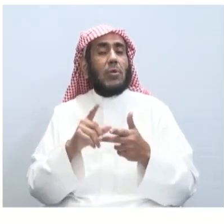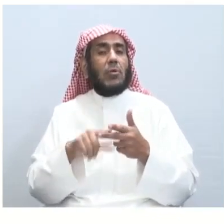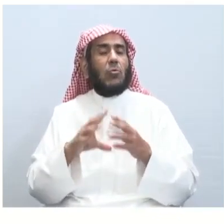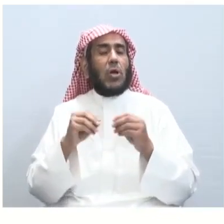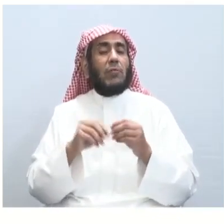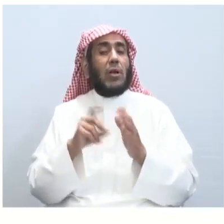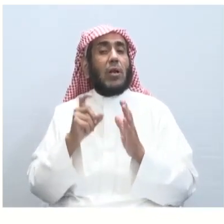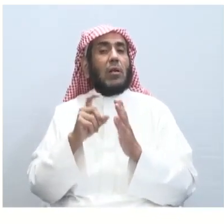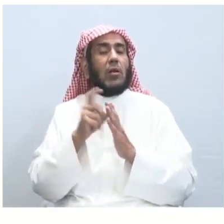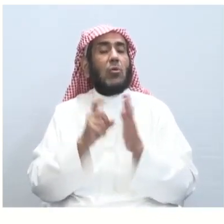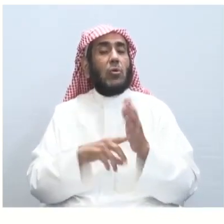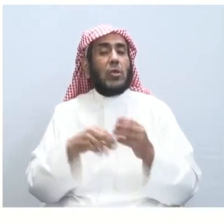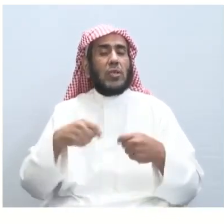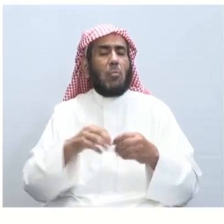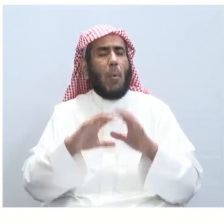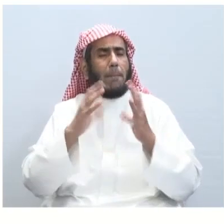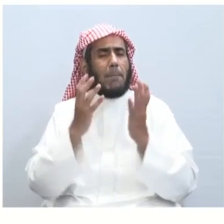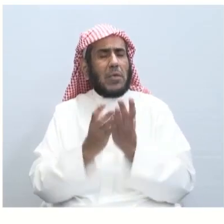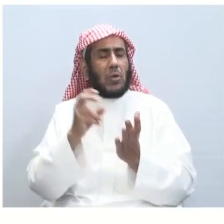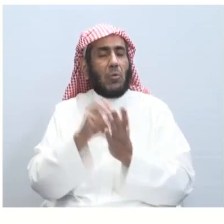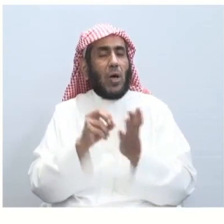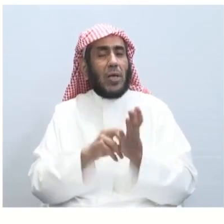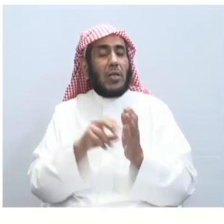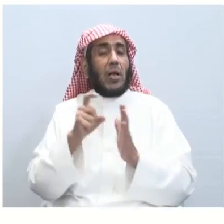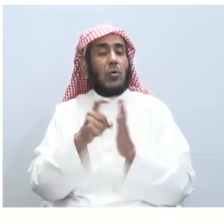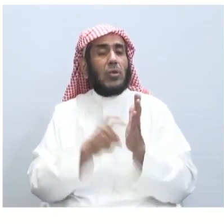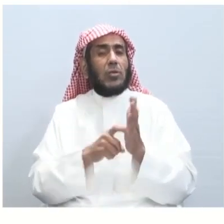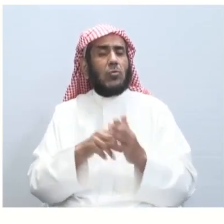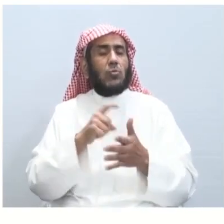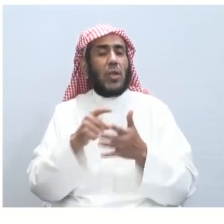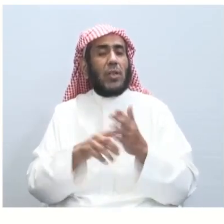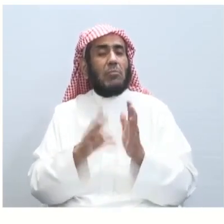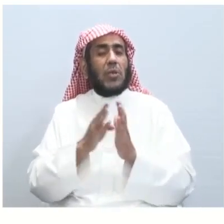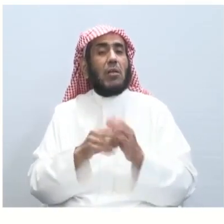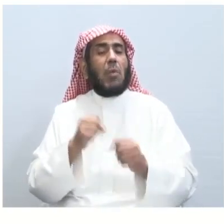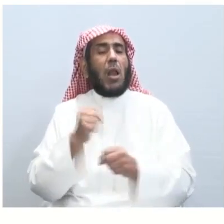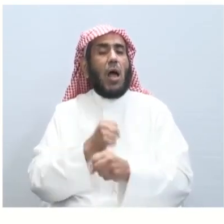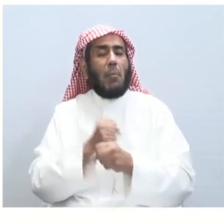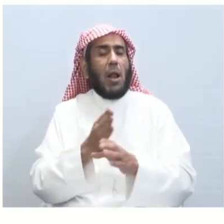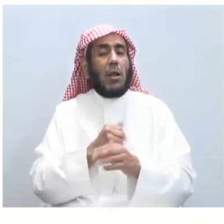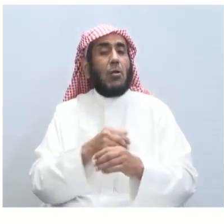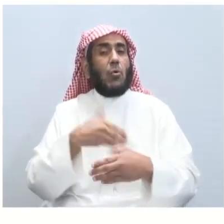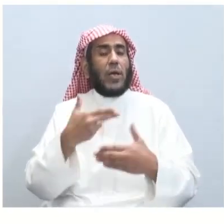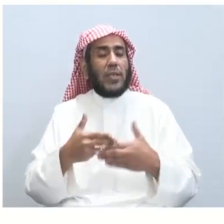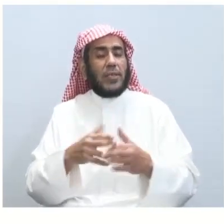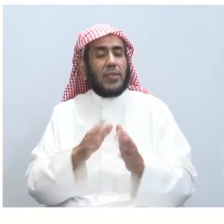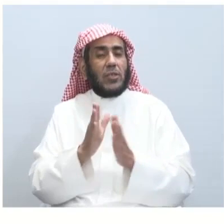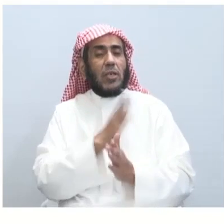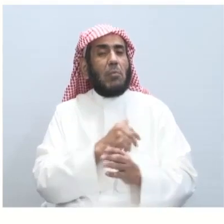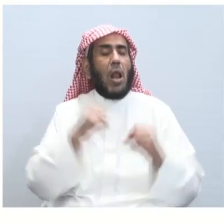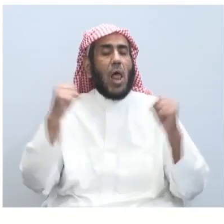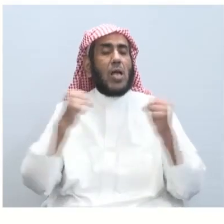ان نعرف القانون التجاري بانه مجموعه القواعد القانونيه تنظم جانب الاعمال وايضا جانب